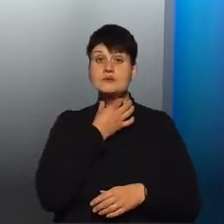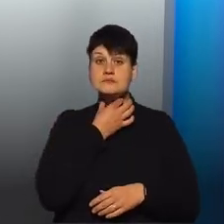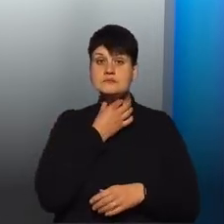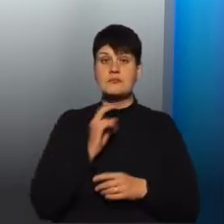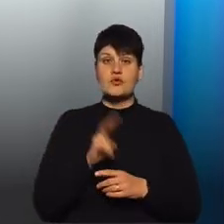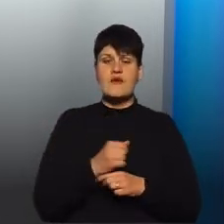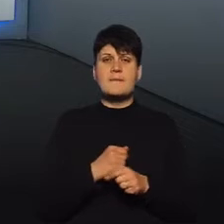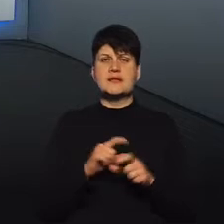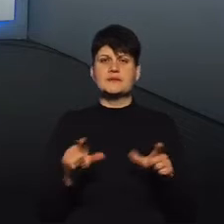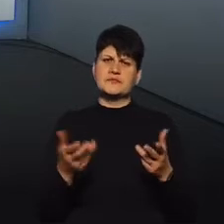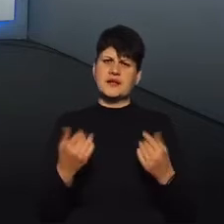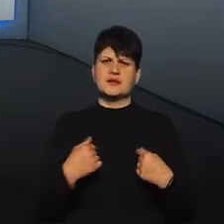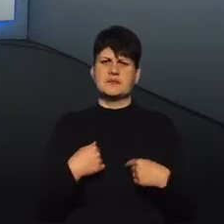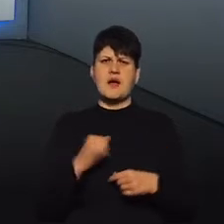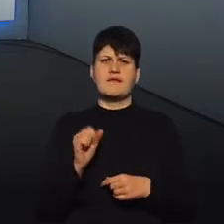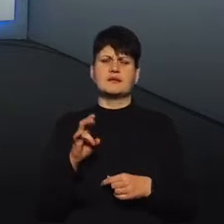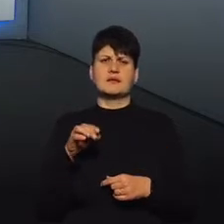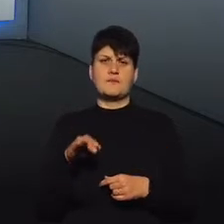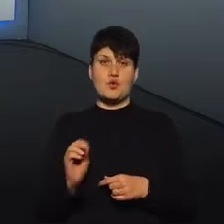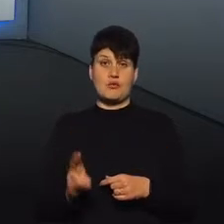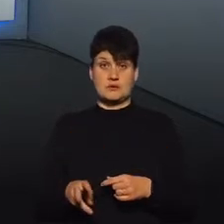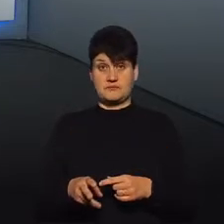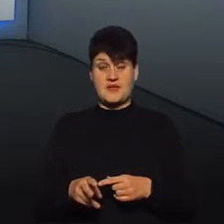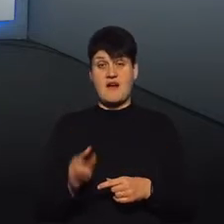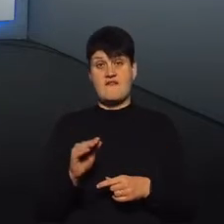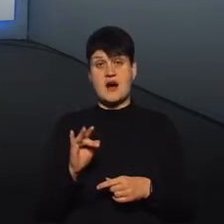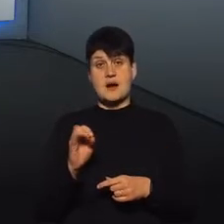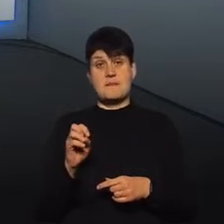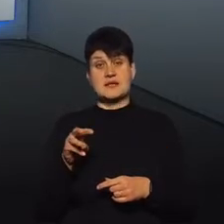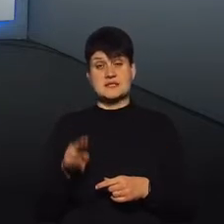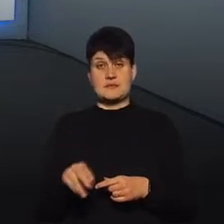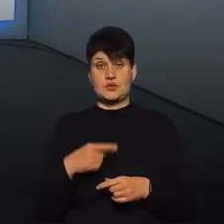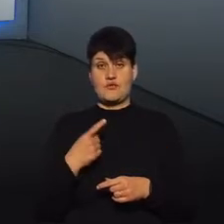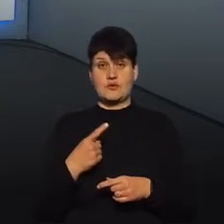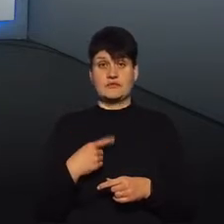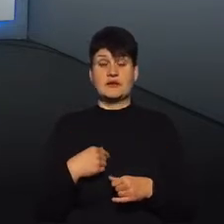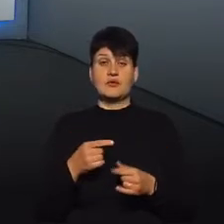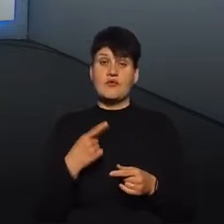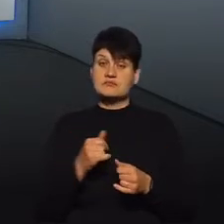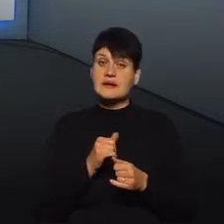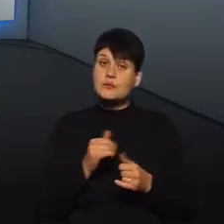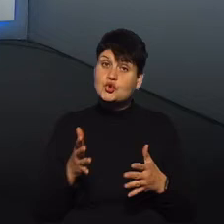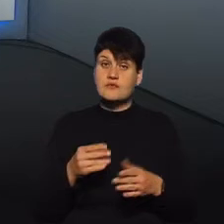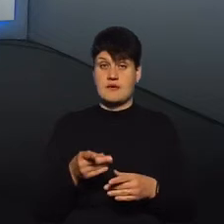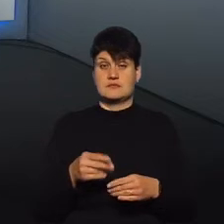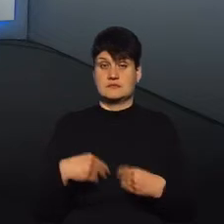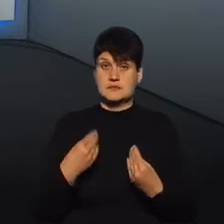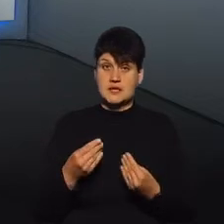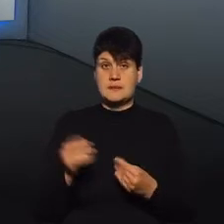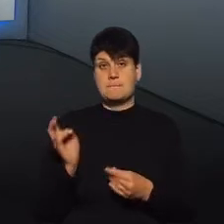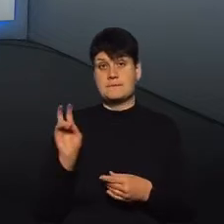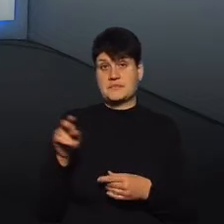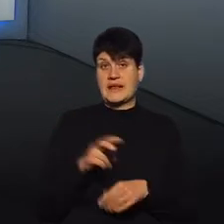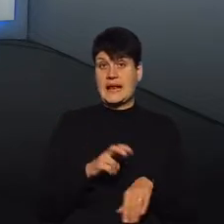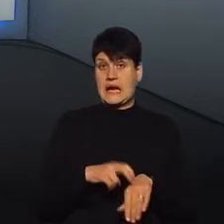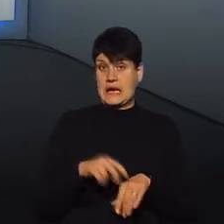дайте мені якісь антибіотики. Однозначно вже фармацевт в аптеці має сказати, ні, я не можу вам відпустити, ви маєте звернутися до лікаря, він має вам